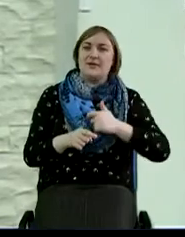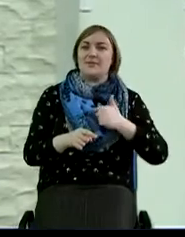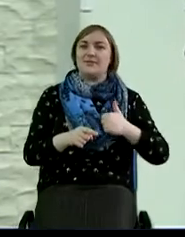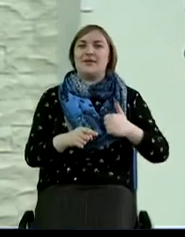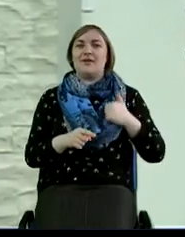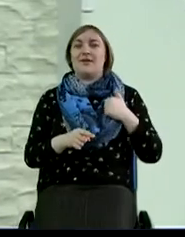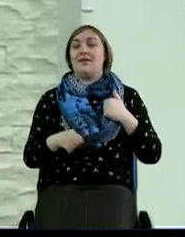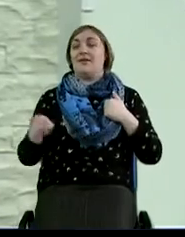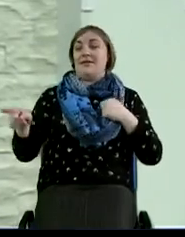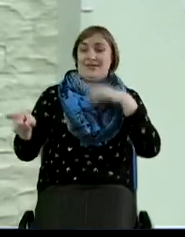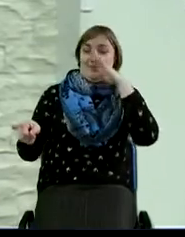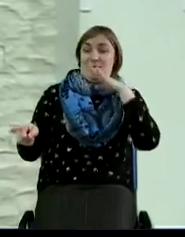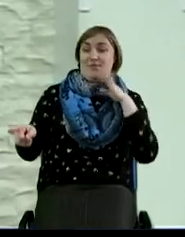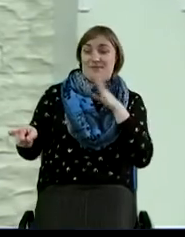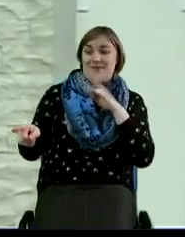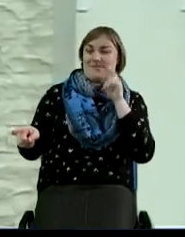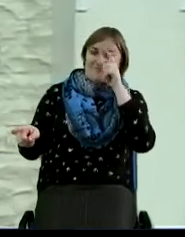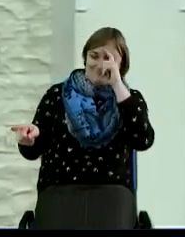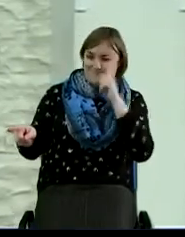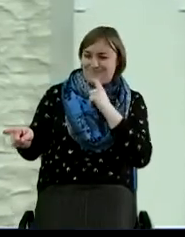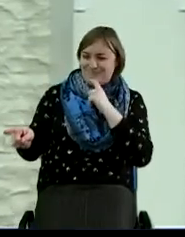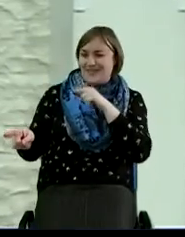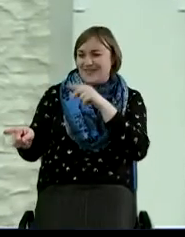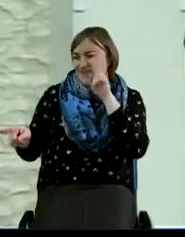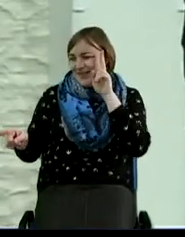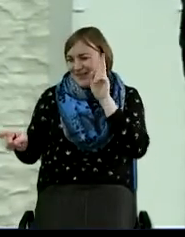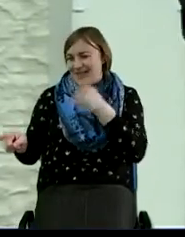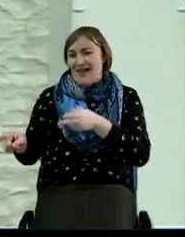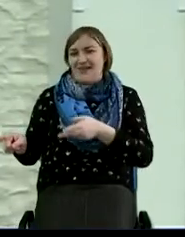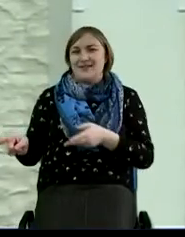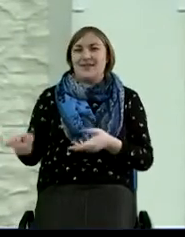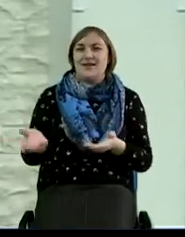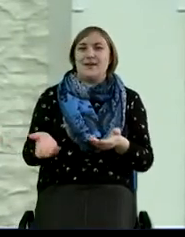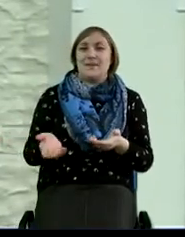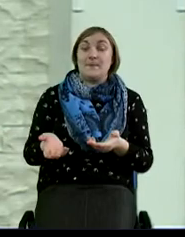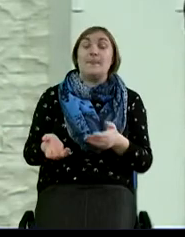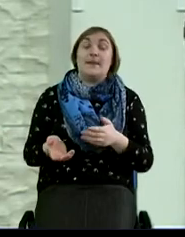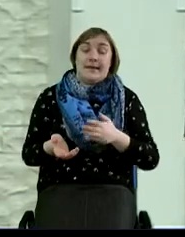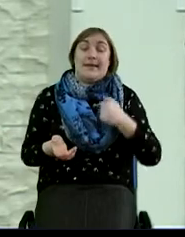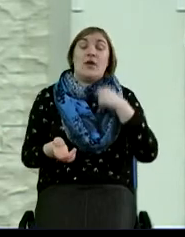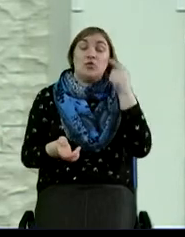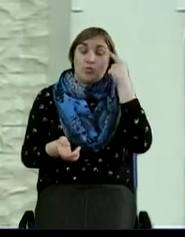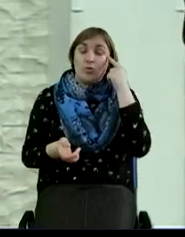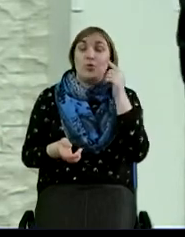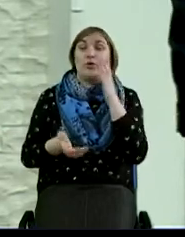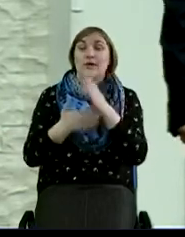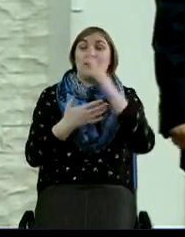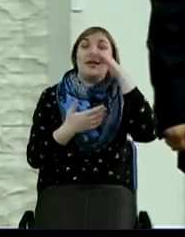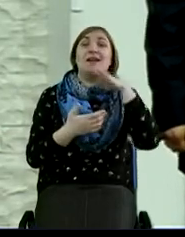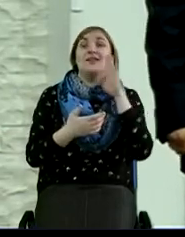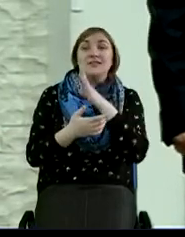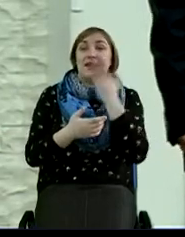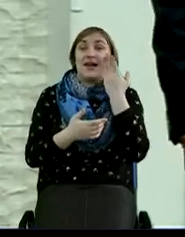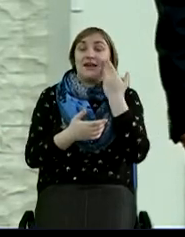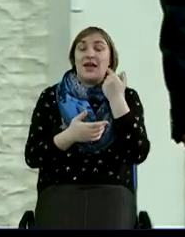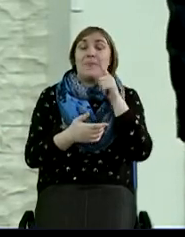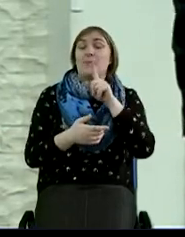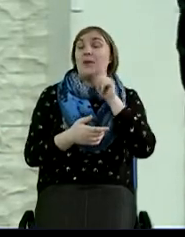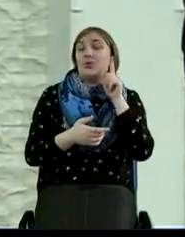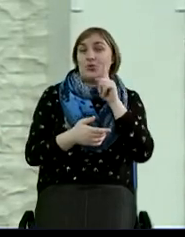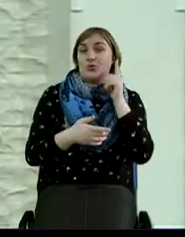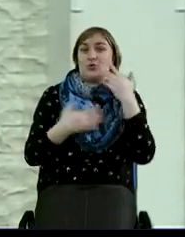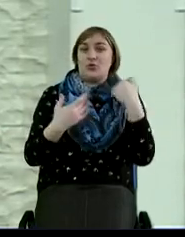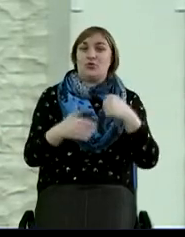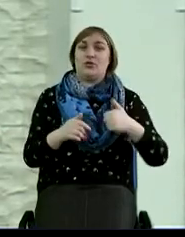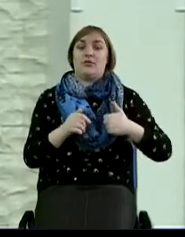ну, ты, папа, мама, ничего не понимаешь вообще и не знаешь в этой жизни. Я думаю, что некоторые переживали такие моменты, когда подростки уже становятся уже